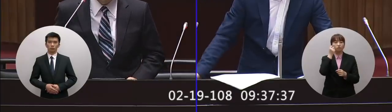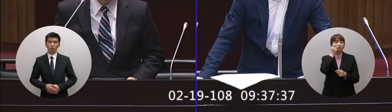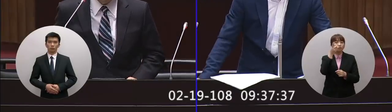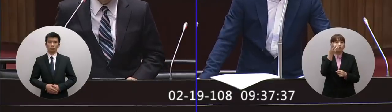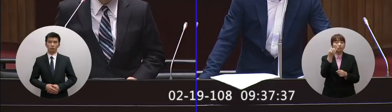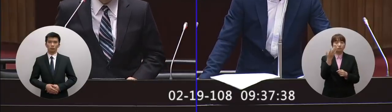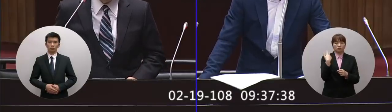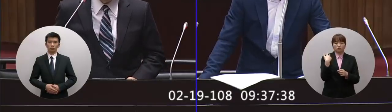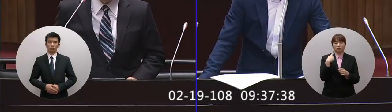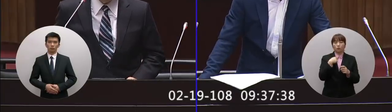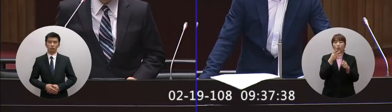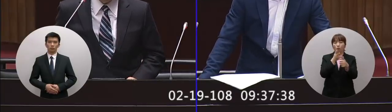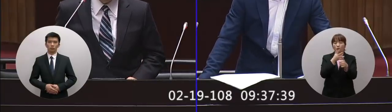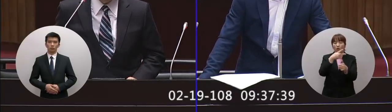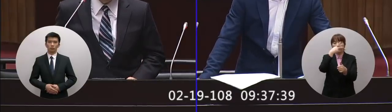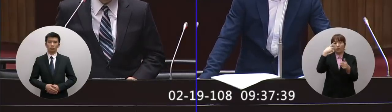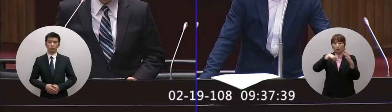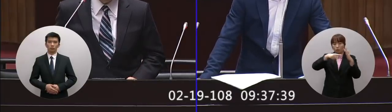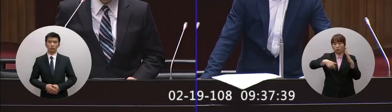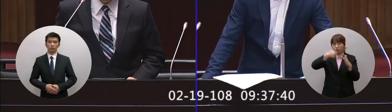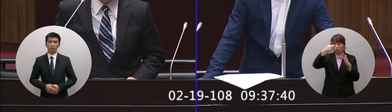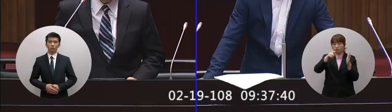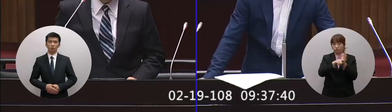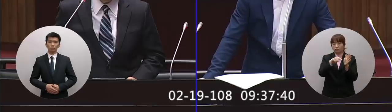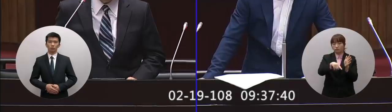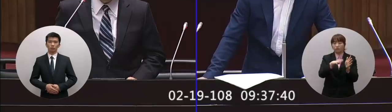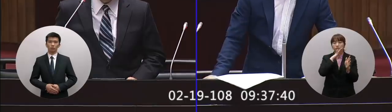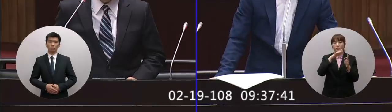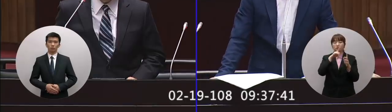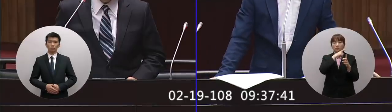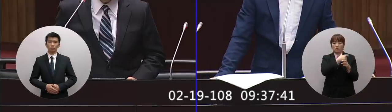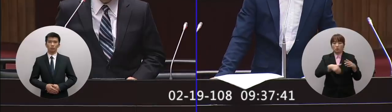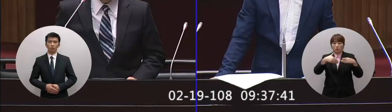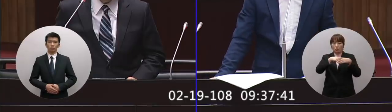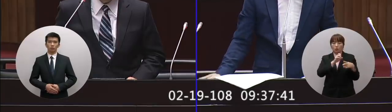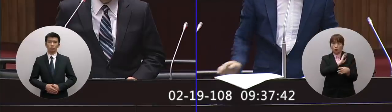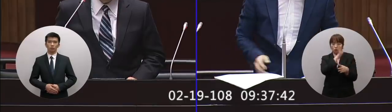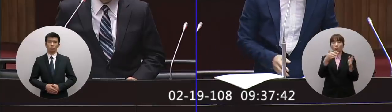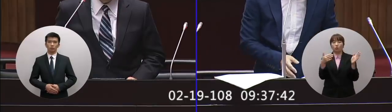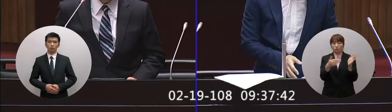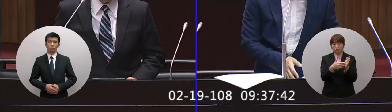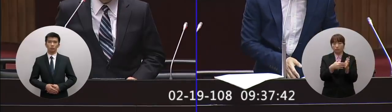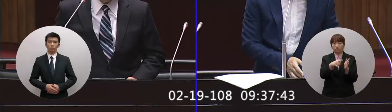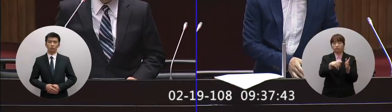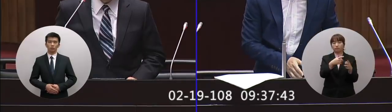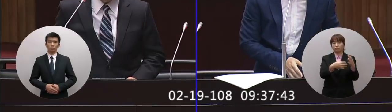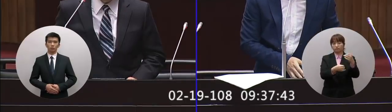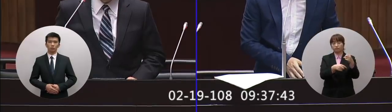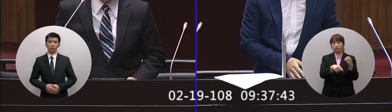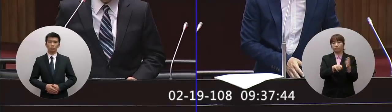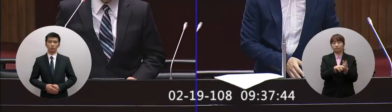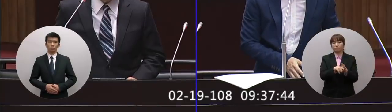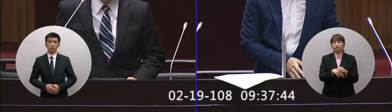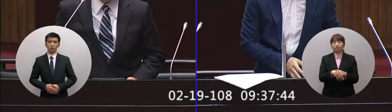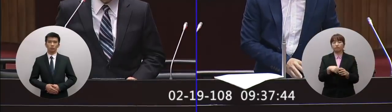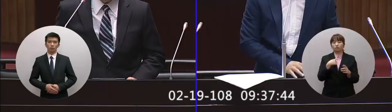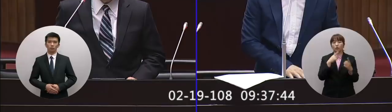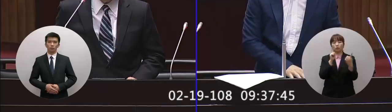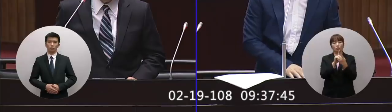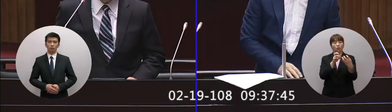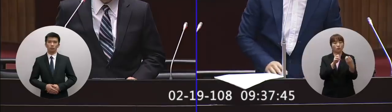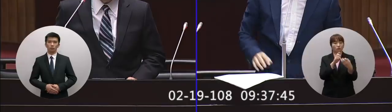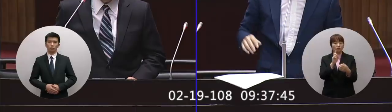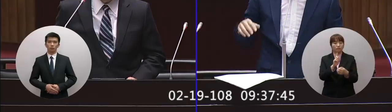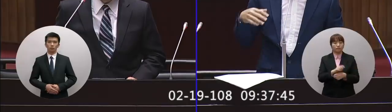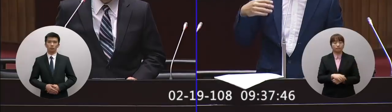这边质询赖院长的时候，那时候虽然是刚大选地方选举结束，其实我那时候跟赖院长有个对话，就